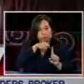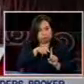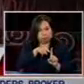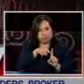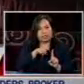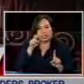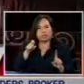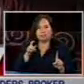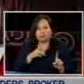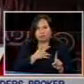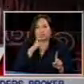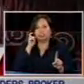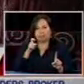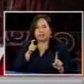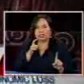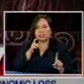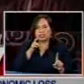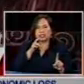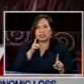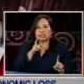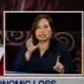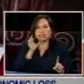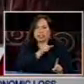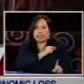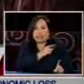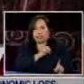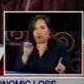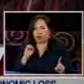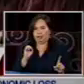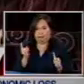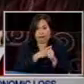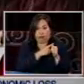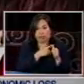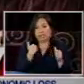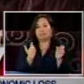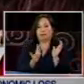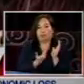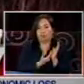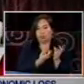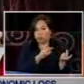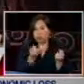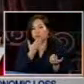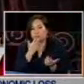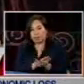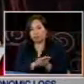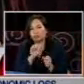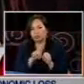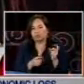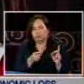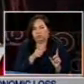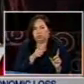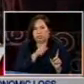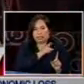po. Yes, there's always a constitutional presumption of innocence. Okay na ho yun. Dahil ito po, Section 14. Mr. President, may